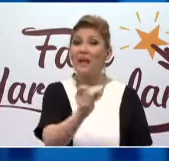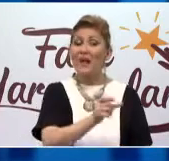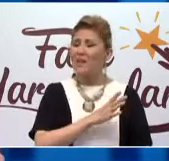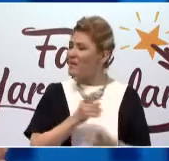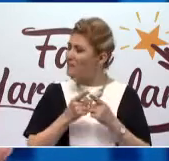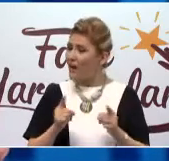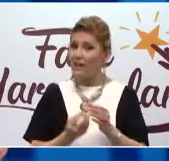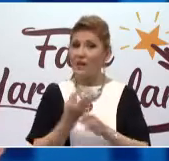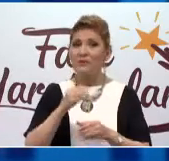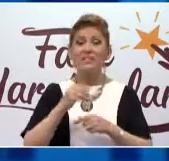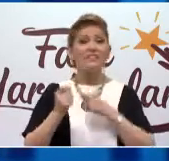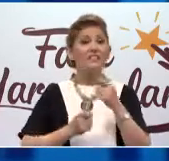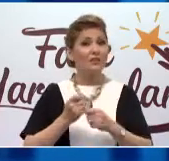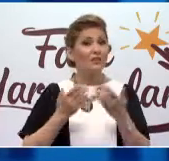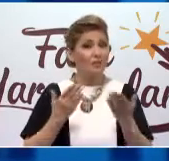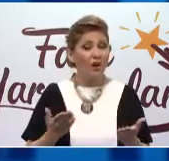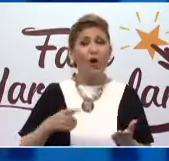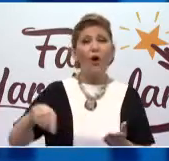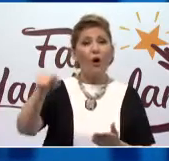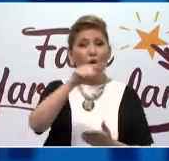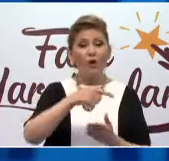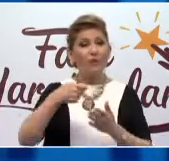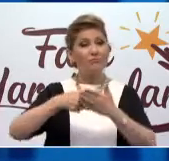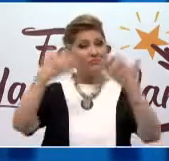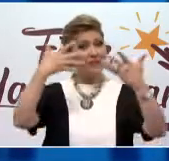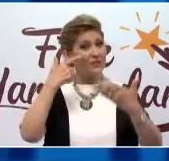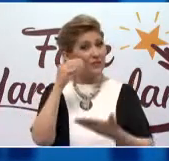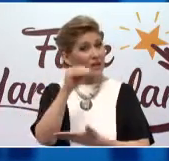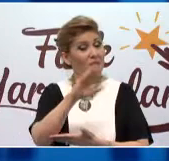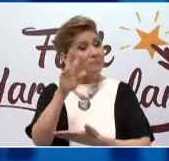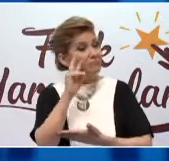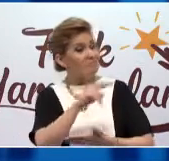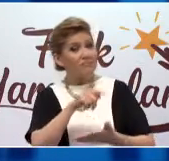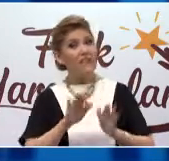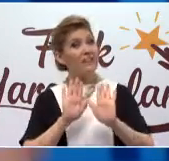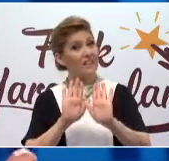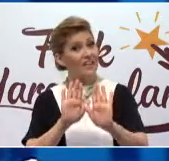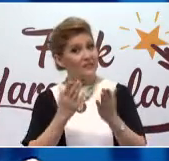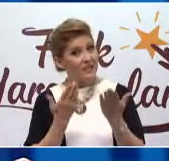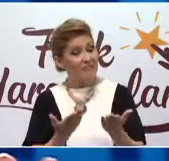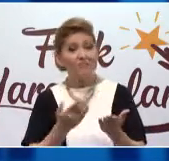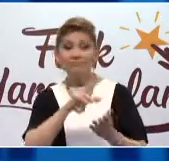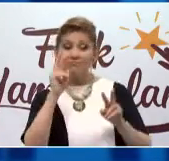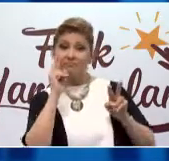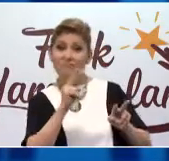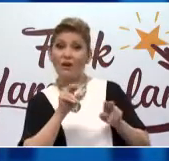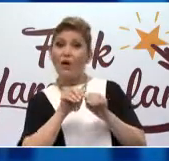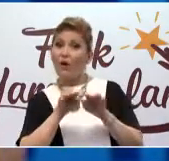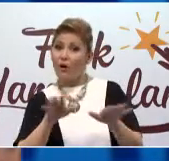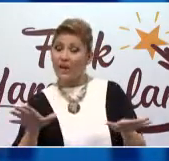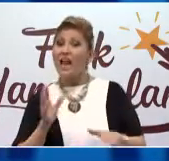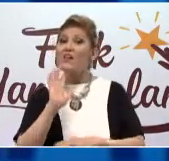Fark yaratmak için çalışıyorlar. Onları ekrana getirelim, teşvik edelim, özendirelim. Daha